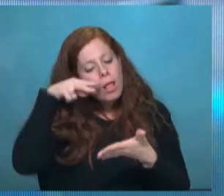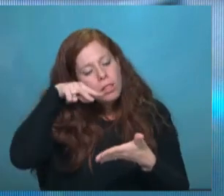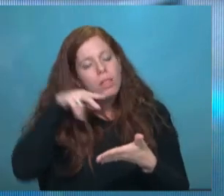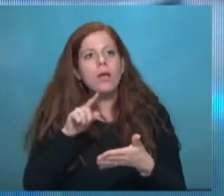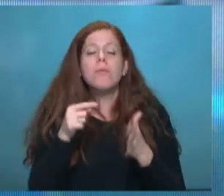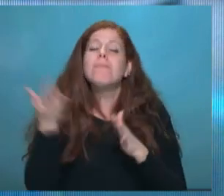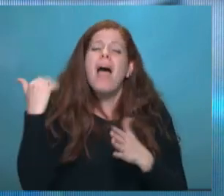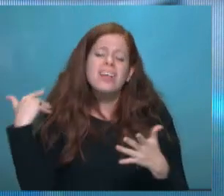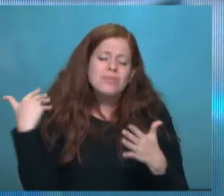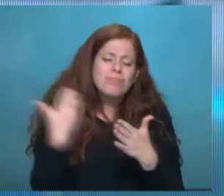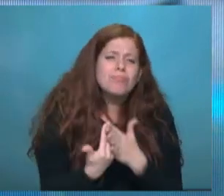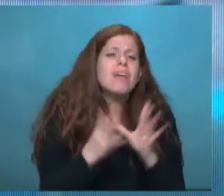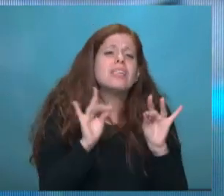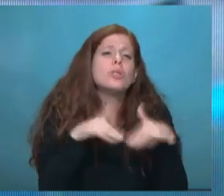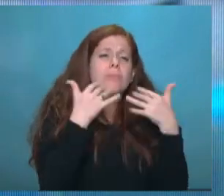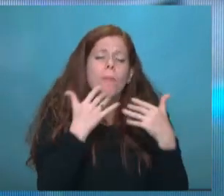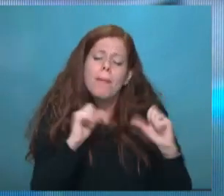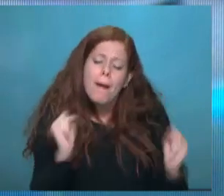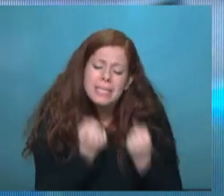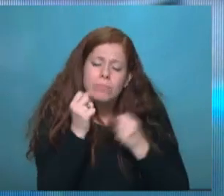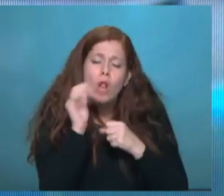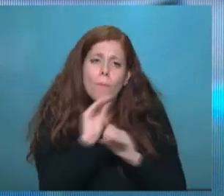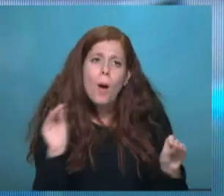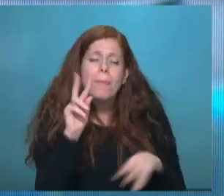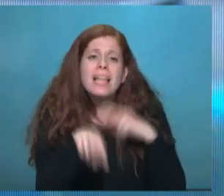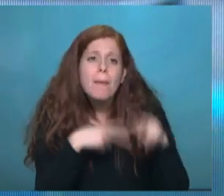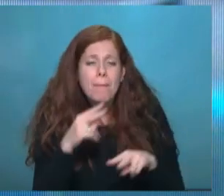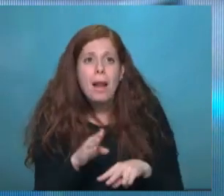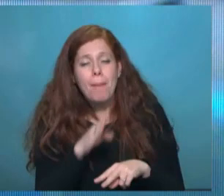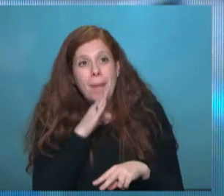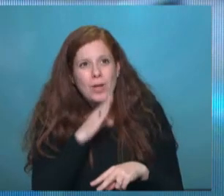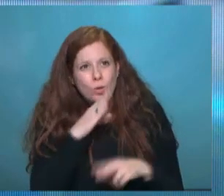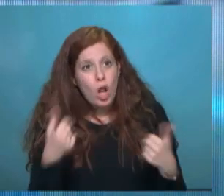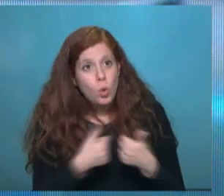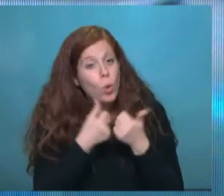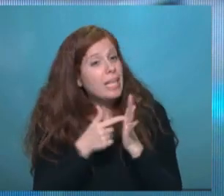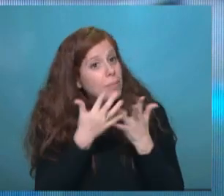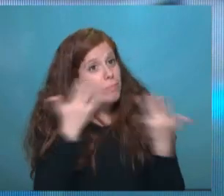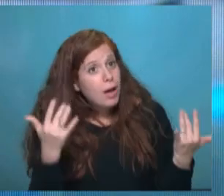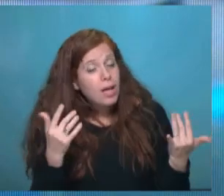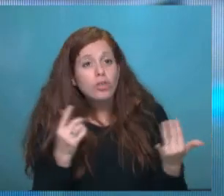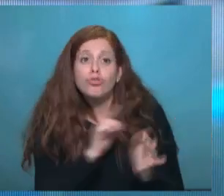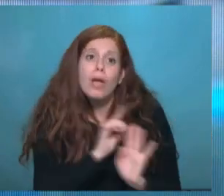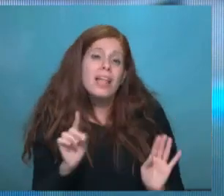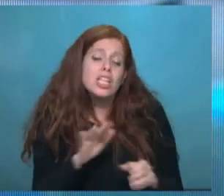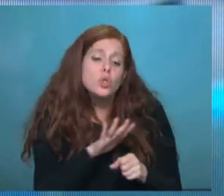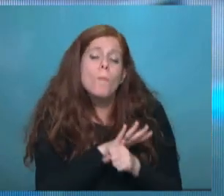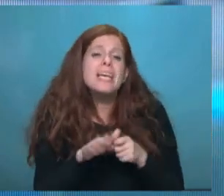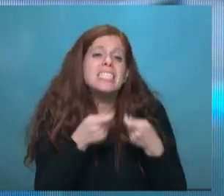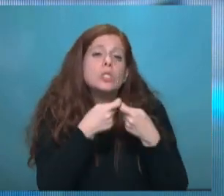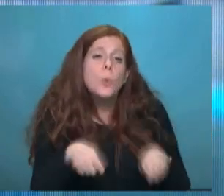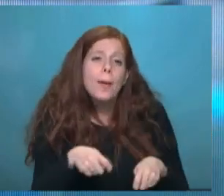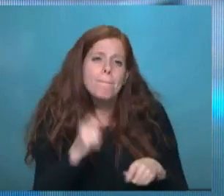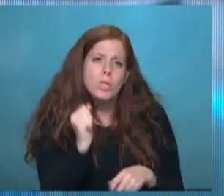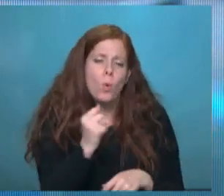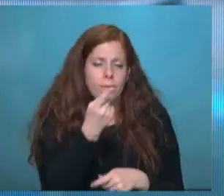סיפורים על המאמצים של המורים לטפל בנזקי התאונות, כי מתברר שלא חל עליהן שום כיסוי ביטוחי. הכתבה